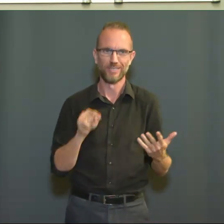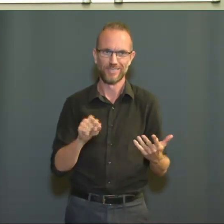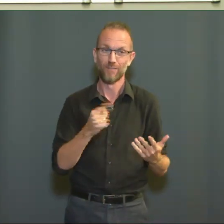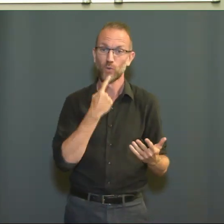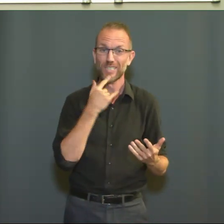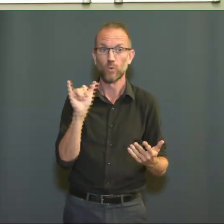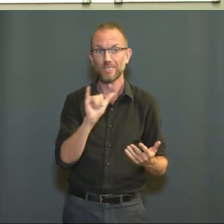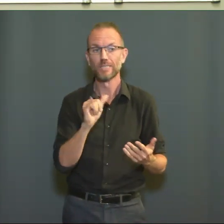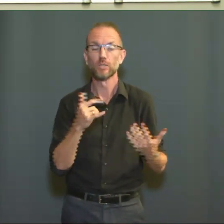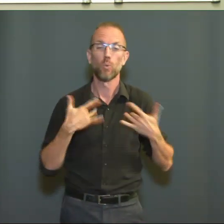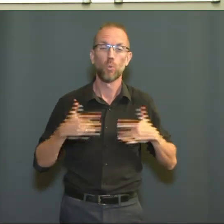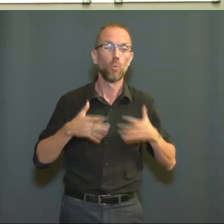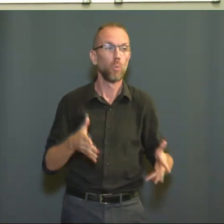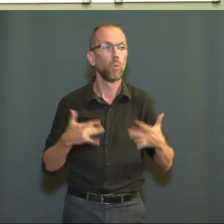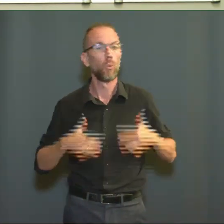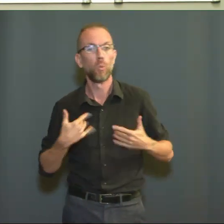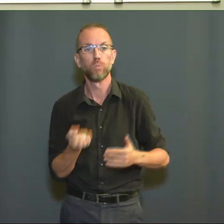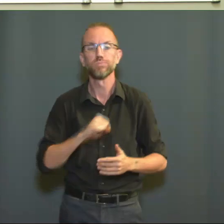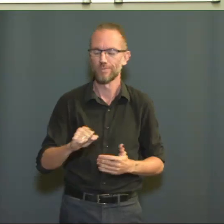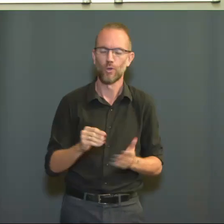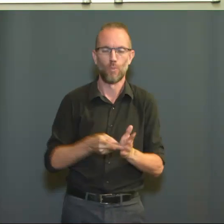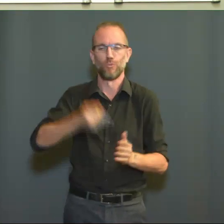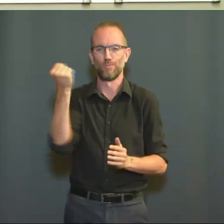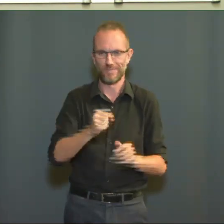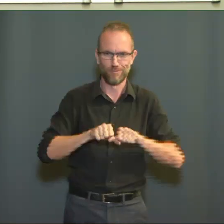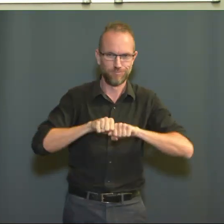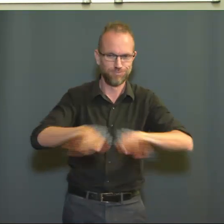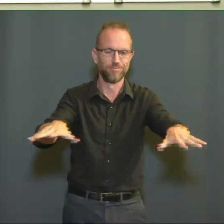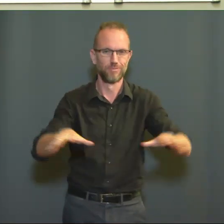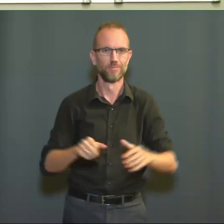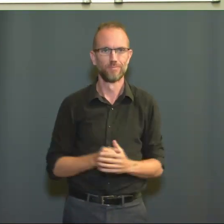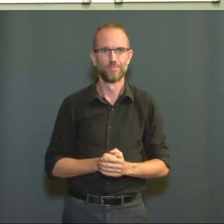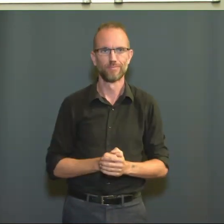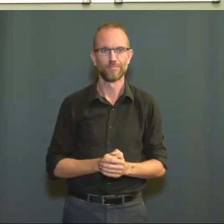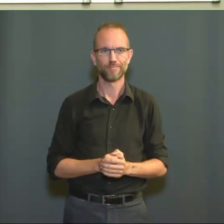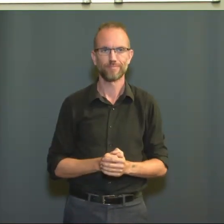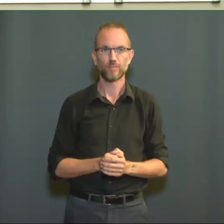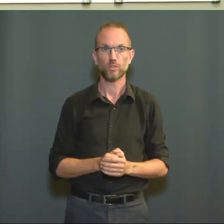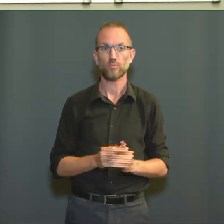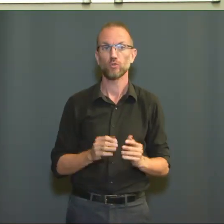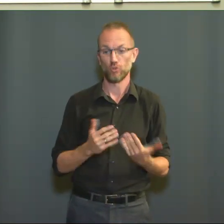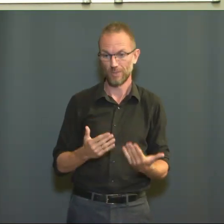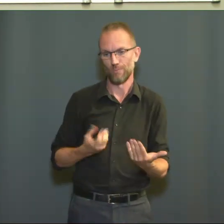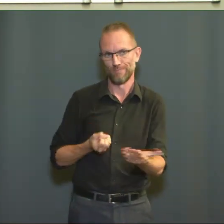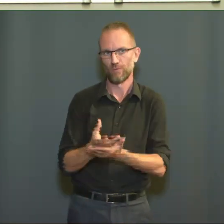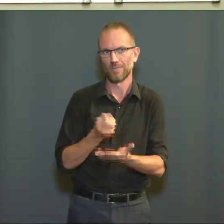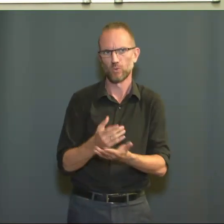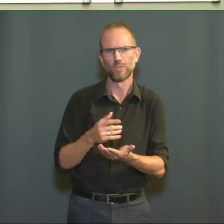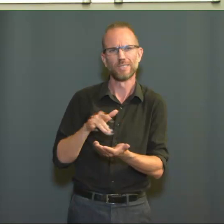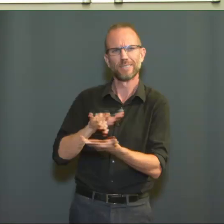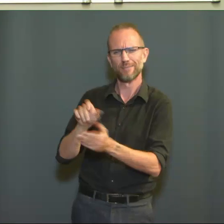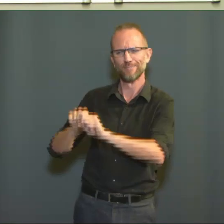niveau des mesures. À ce propos, à partir d'aujourd'hui, Cienzano met à la disposition sur son